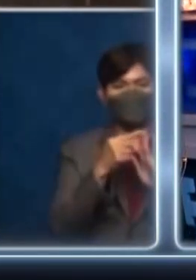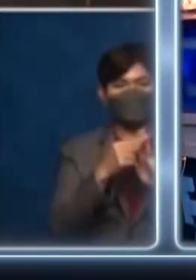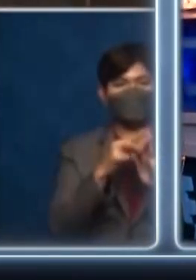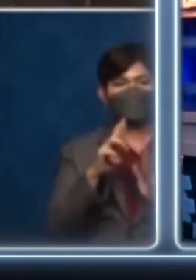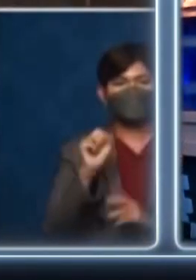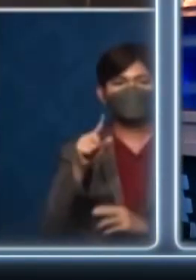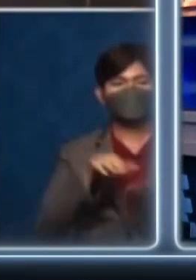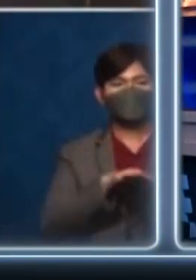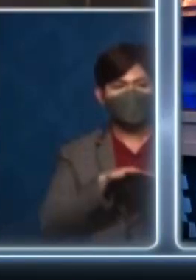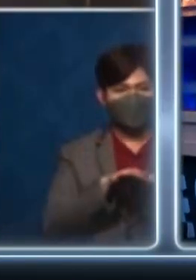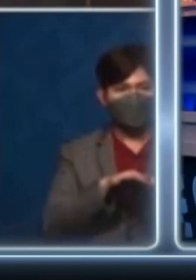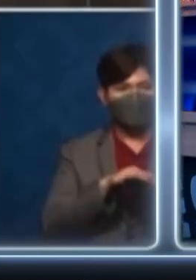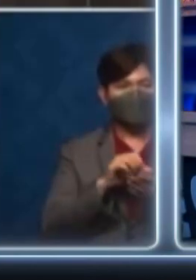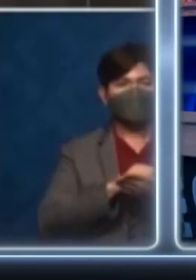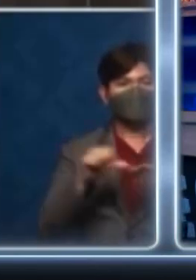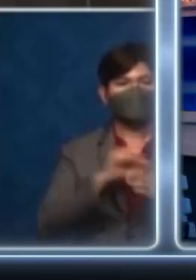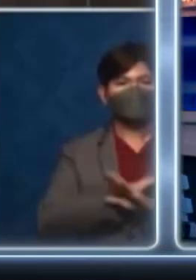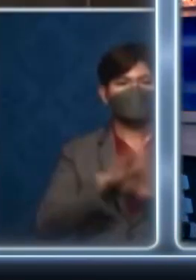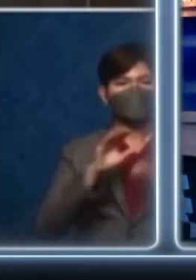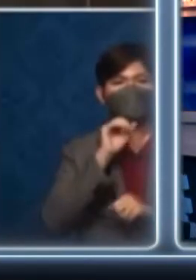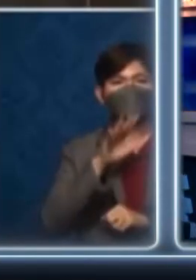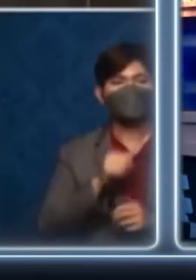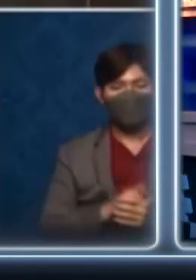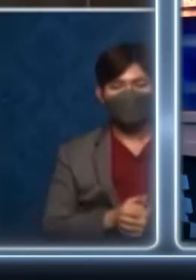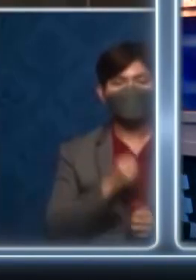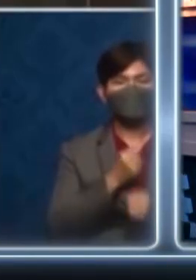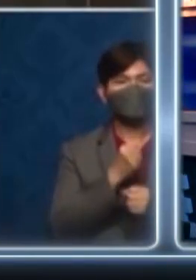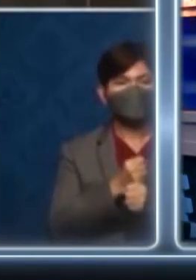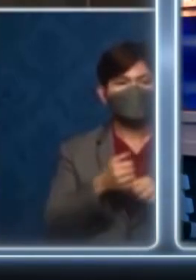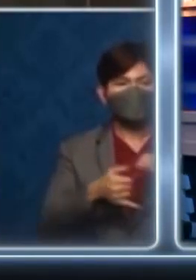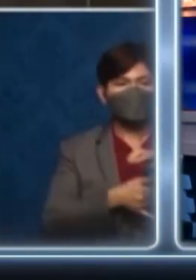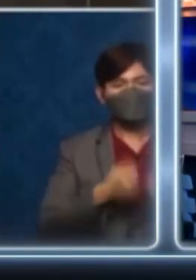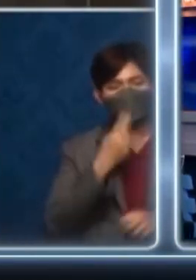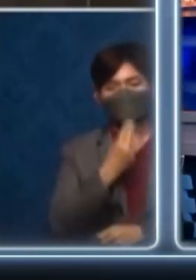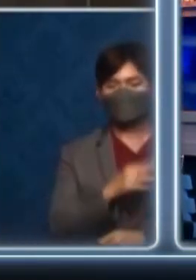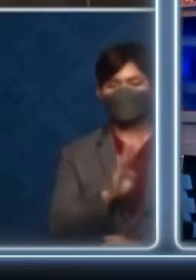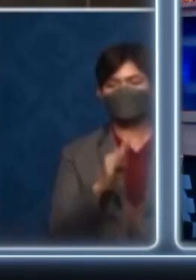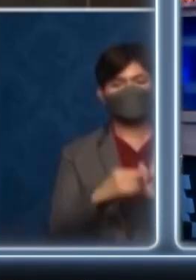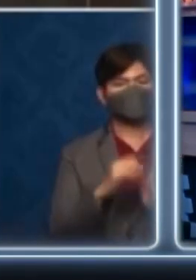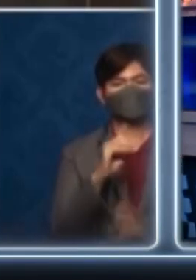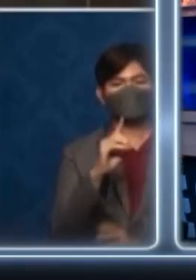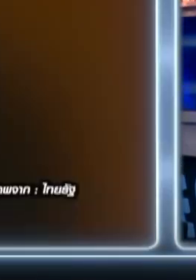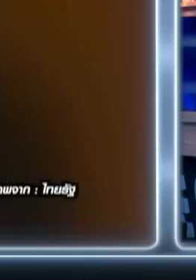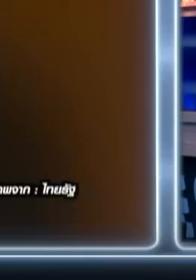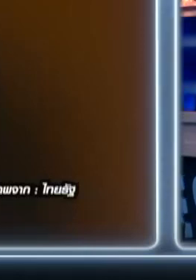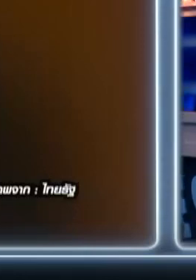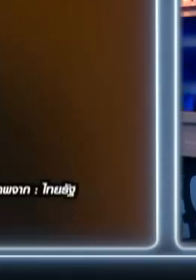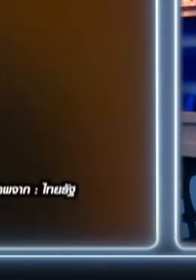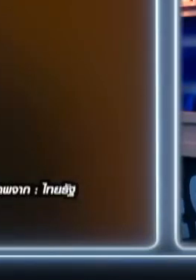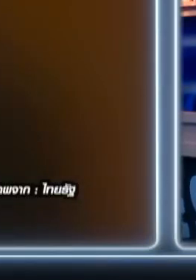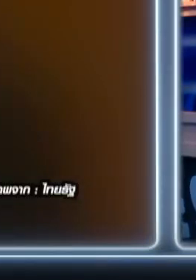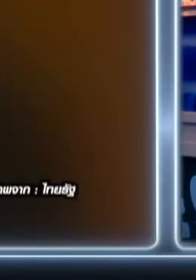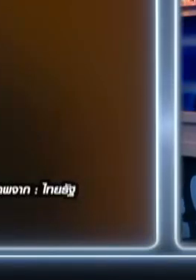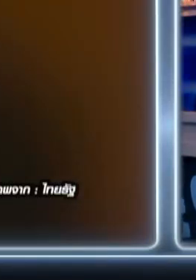จะปั่นป่วนเหมือนกัน วันนี้ฮะ ปรากฏคนก็พูดอีกเรื่อง work from home